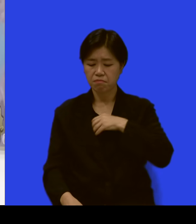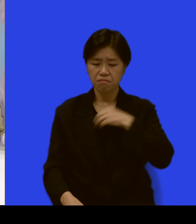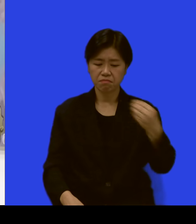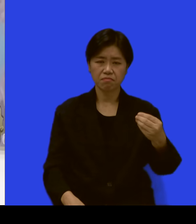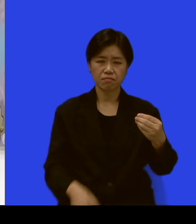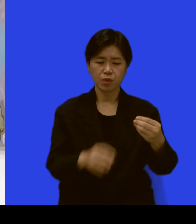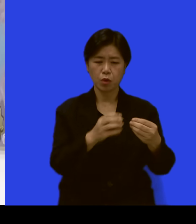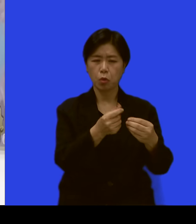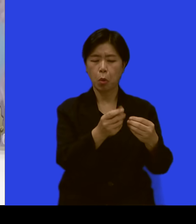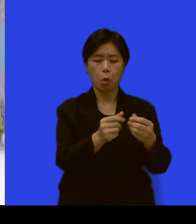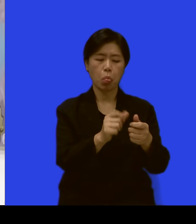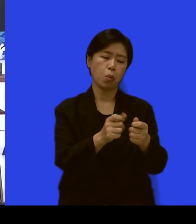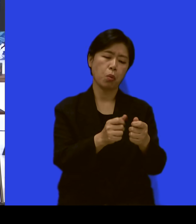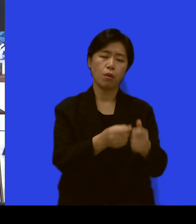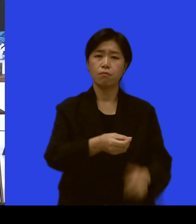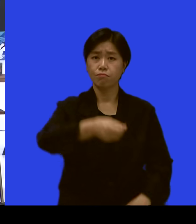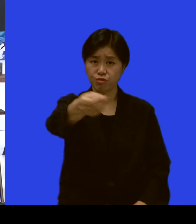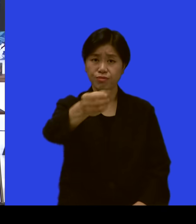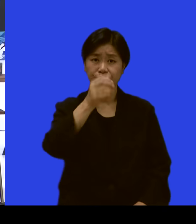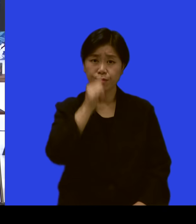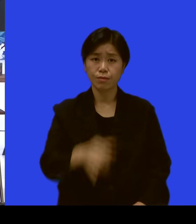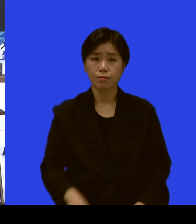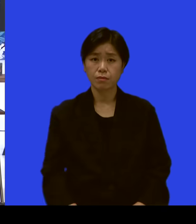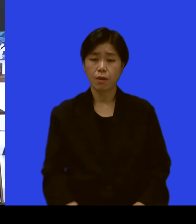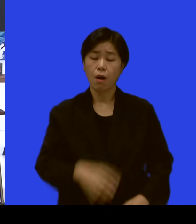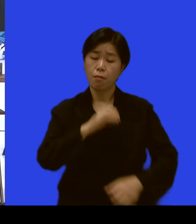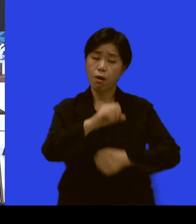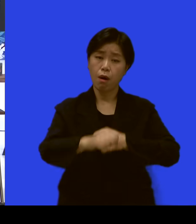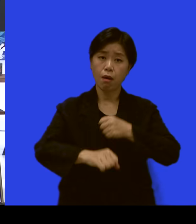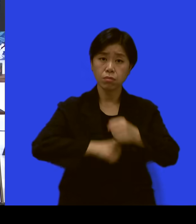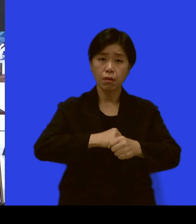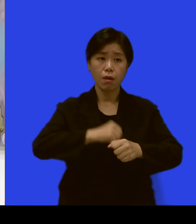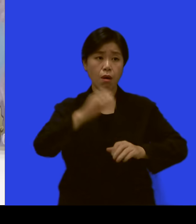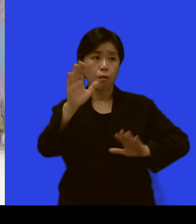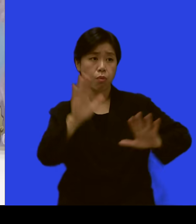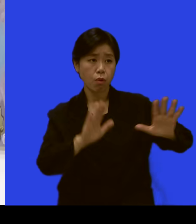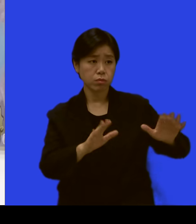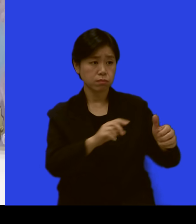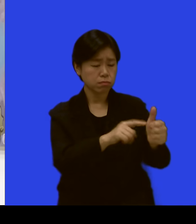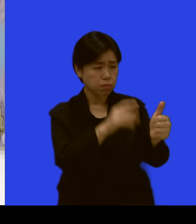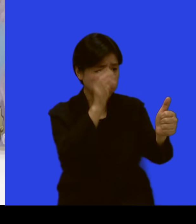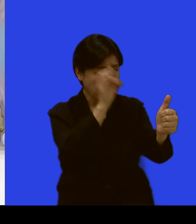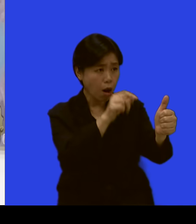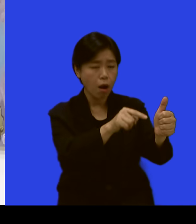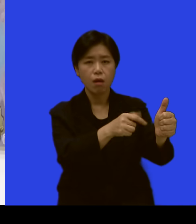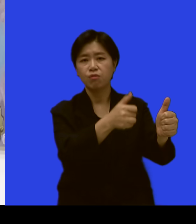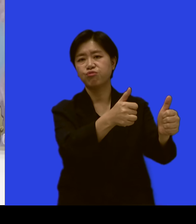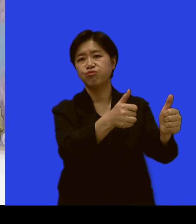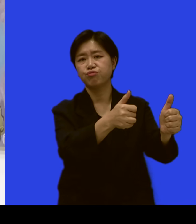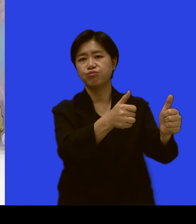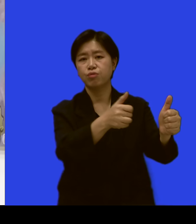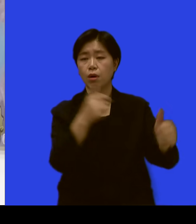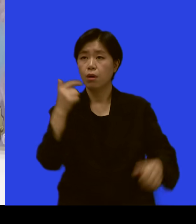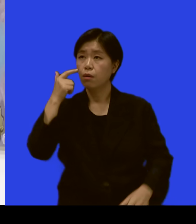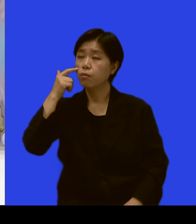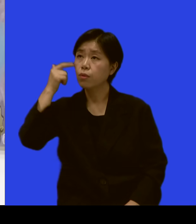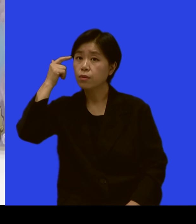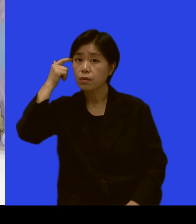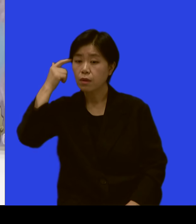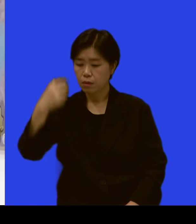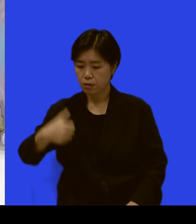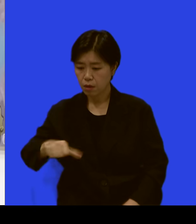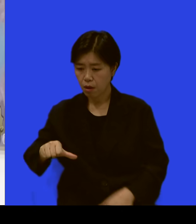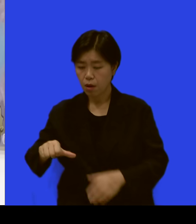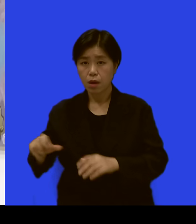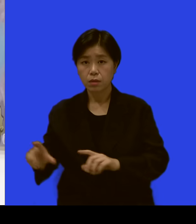세상을 내 마음대로 사는 자기 분이구나. 하고 싶은 대로 다 하시고. 그렇죠. 어릴 때 봤을 그러니까 제 때. 입장에서는 야, 목사님 자녀로 살면 이게 하고 싶은